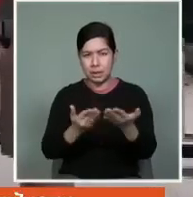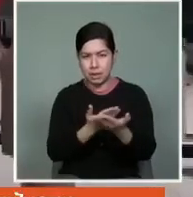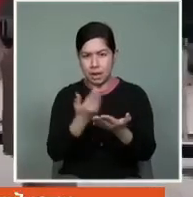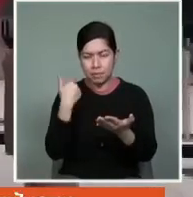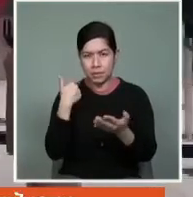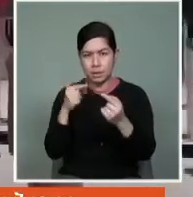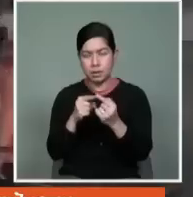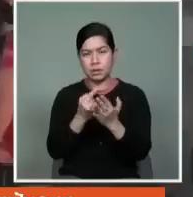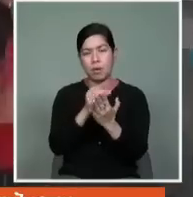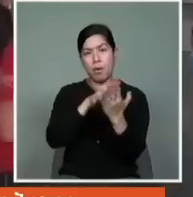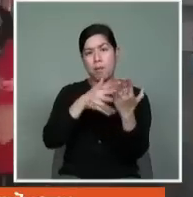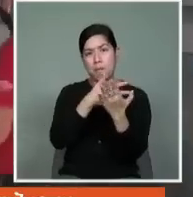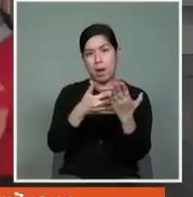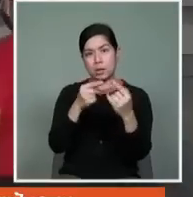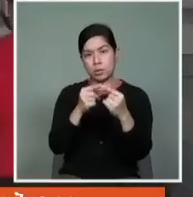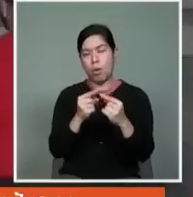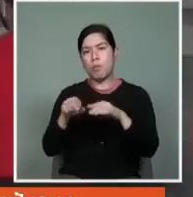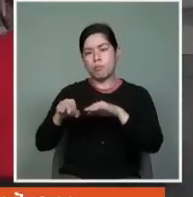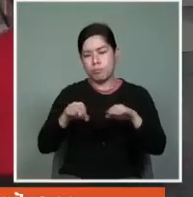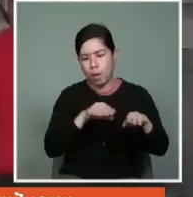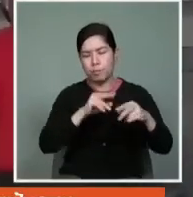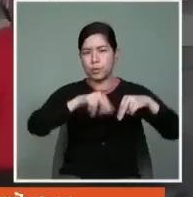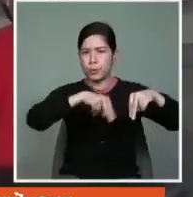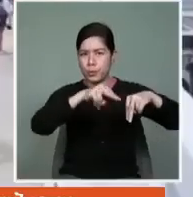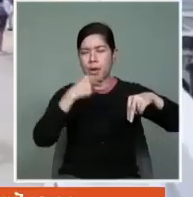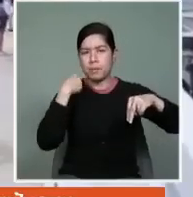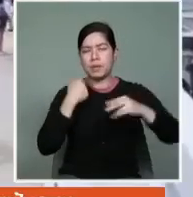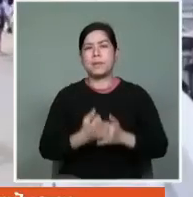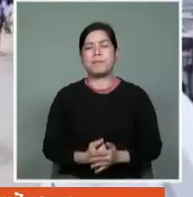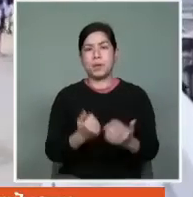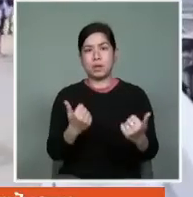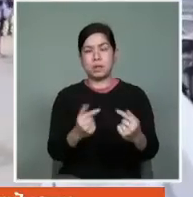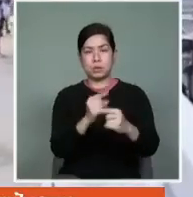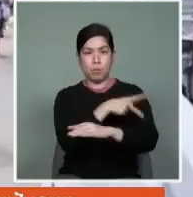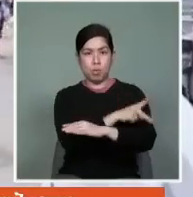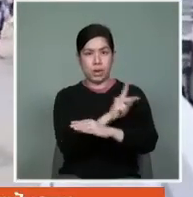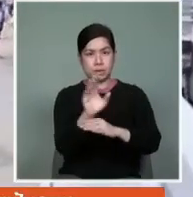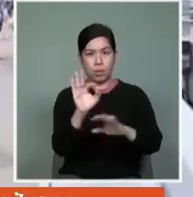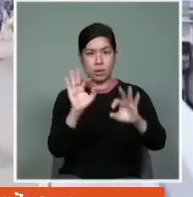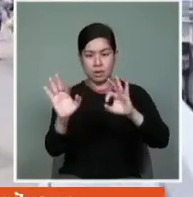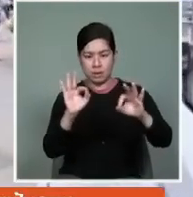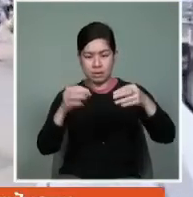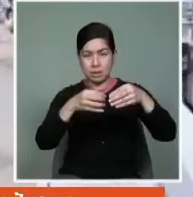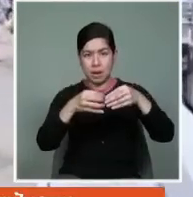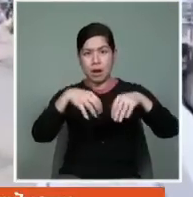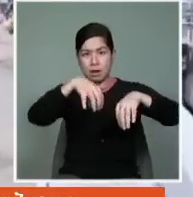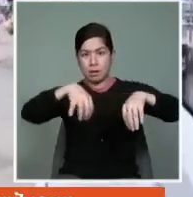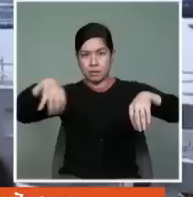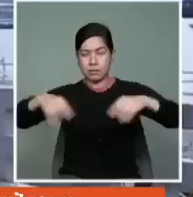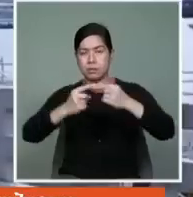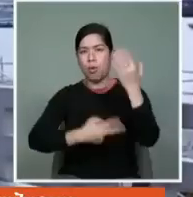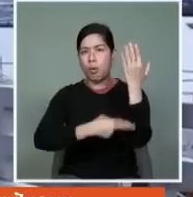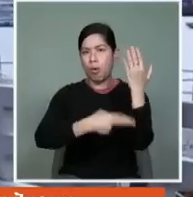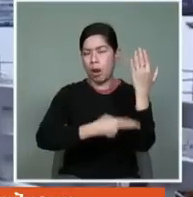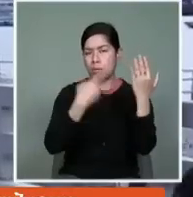ผู้เดินทางในกลุ่ม STV แล้วนะคะภูเก็ตเขาเริ่มต้นประเมินโรงแรมที่จะใช้เป็นสถานที่กักตัวของนักท่องเที่ยวต่างชาติ